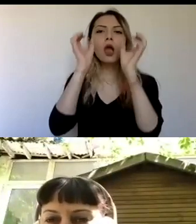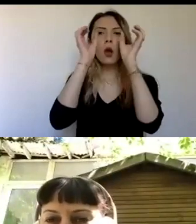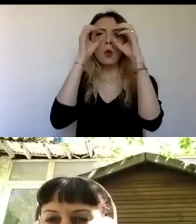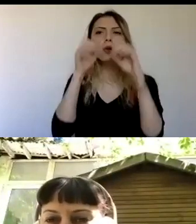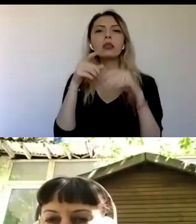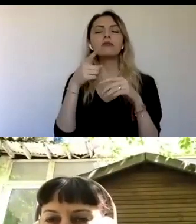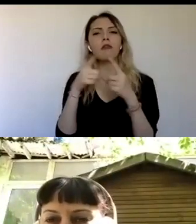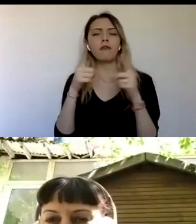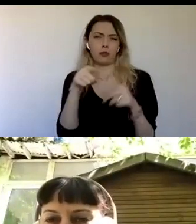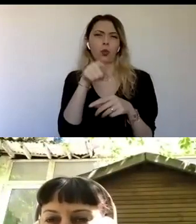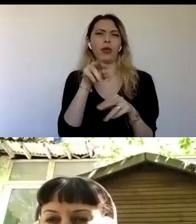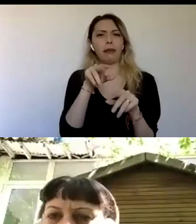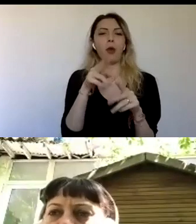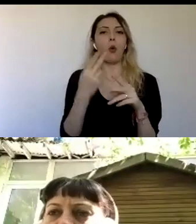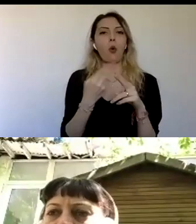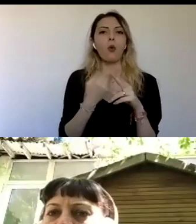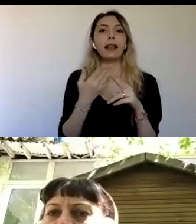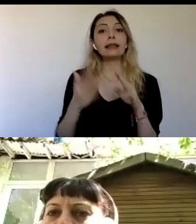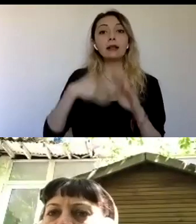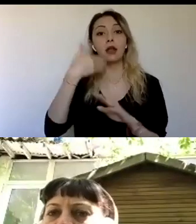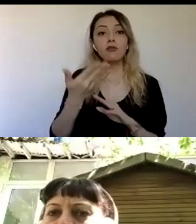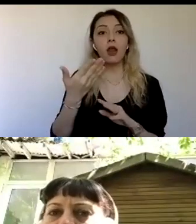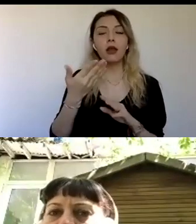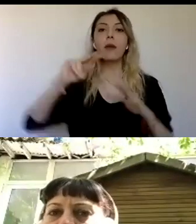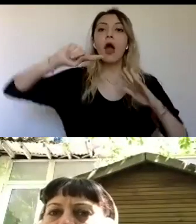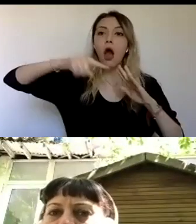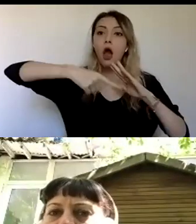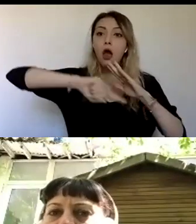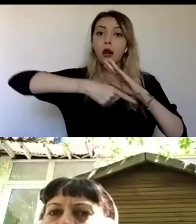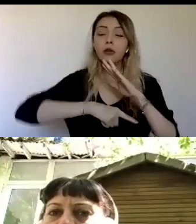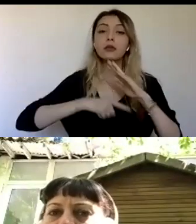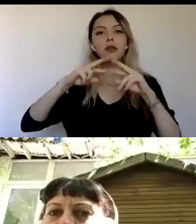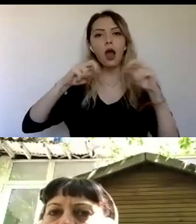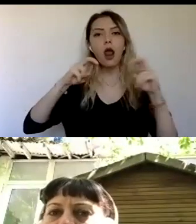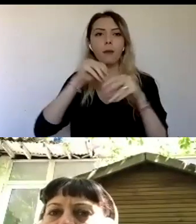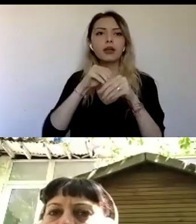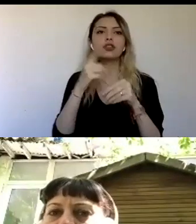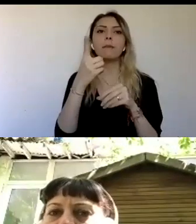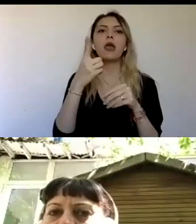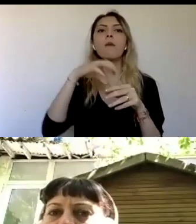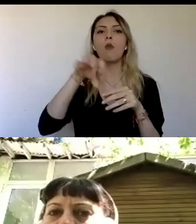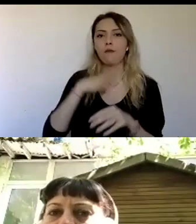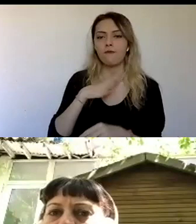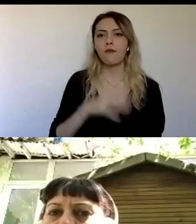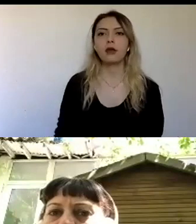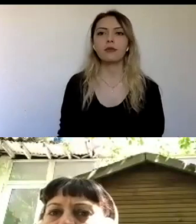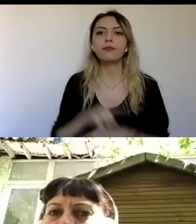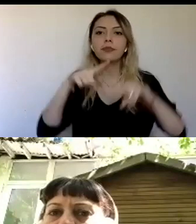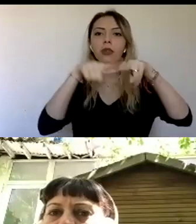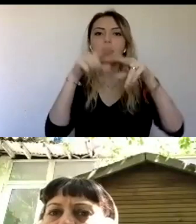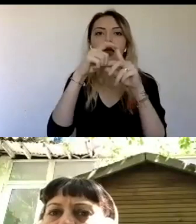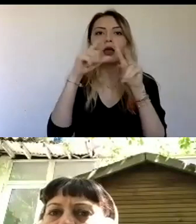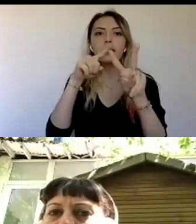yani ayrıntılı arama alanı var. Bu ayrıntılı arama alanında da aslında bunların hepsini buradan